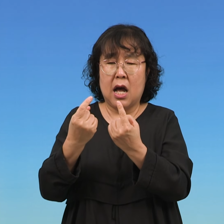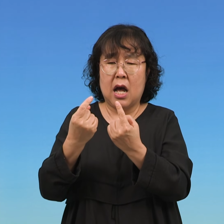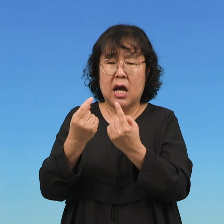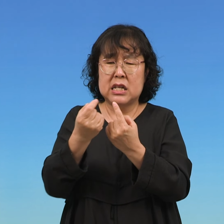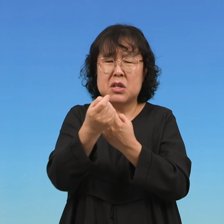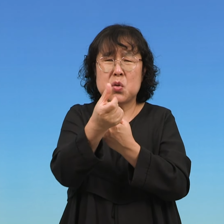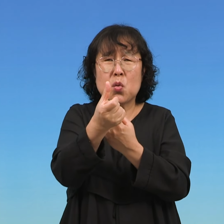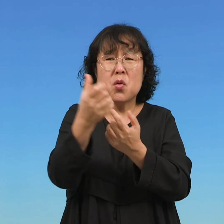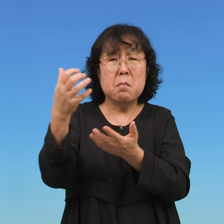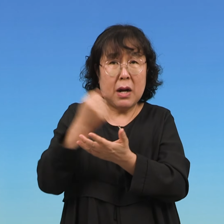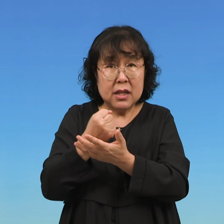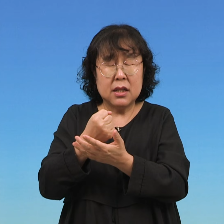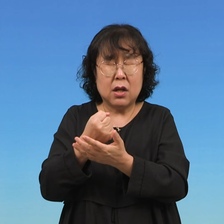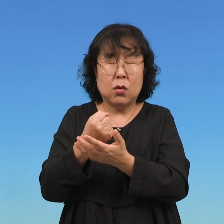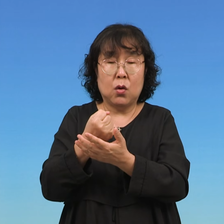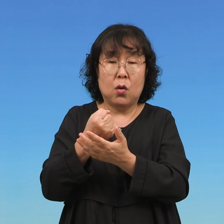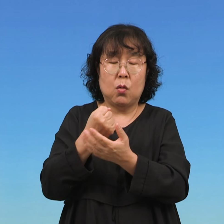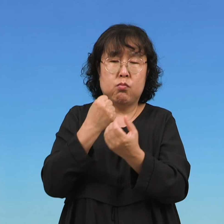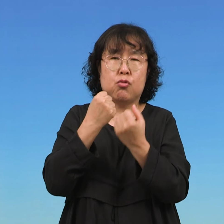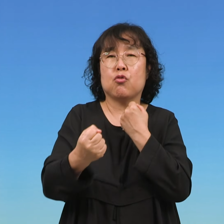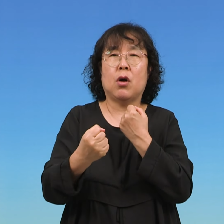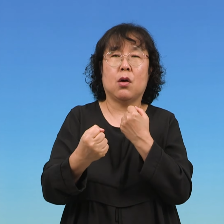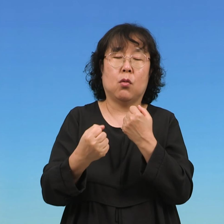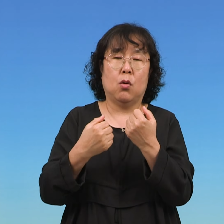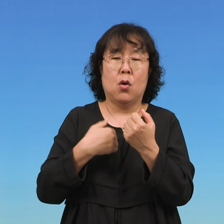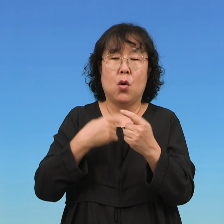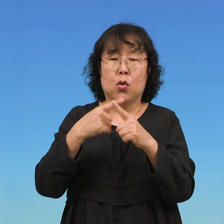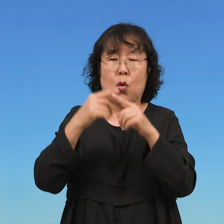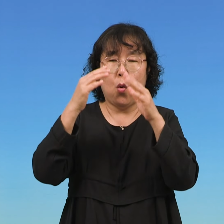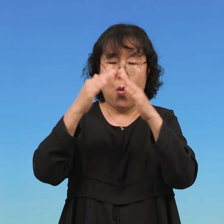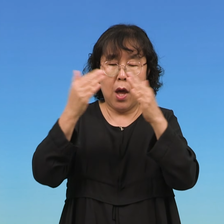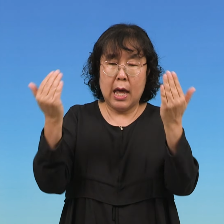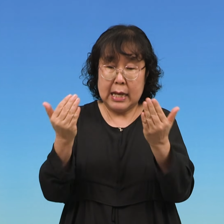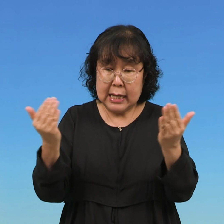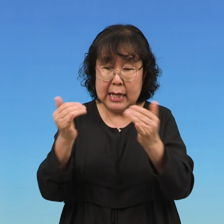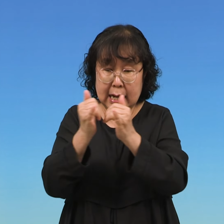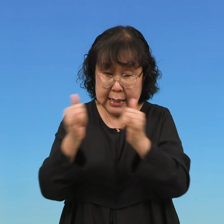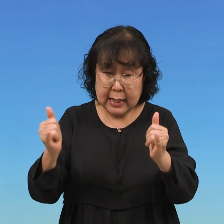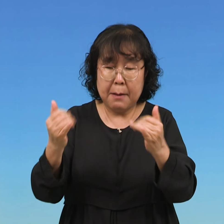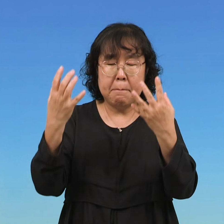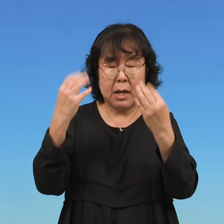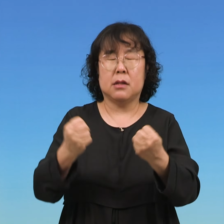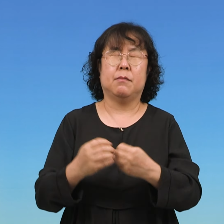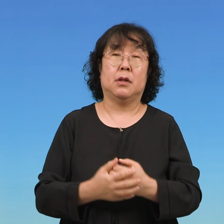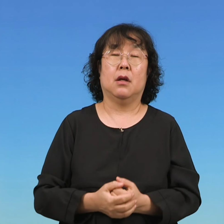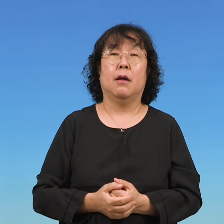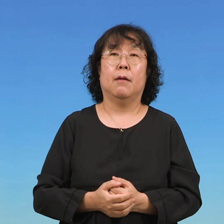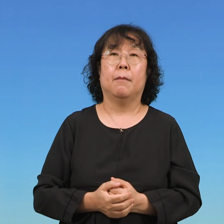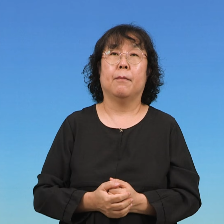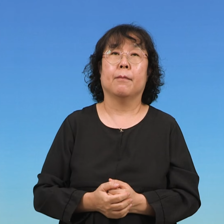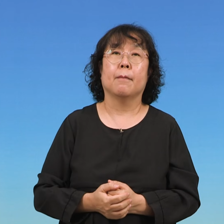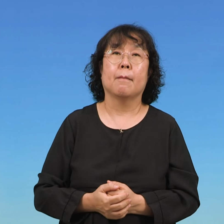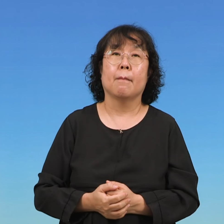와서 그렇게 그 직원으로 섬기는 교역자들이 직원들이 좀 있거든요